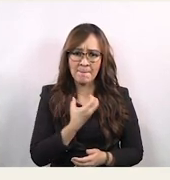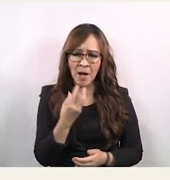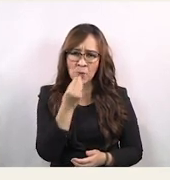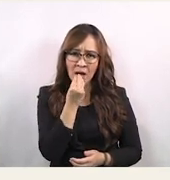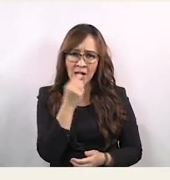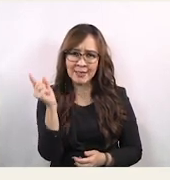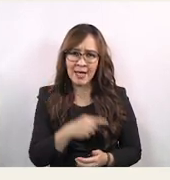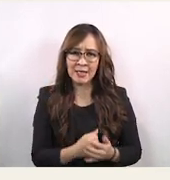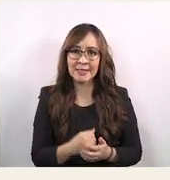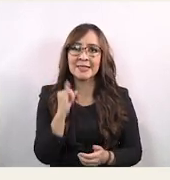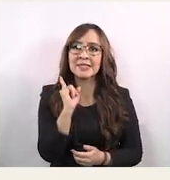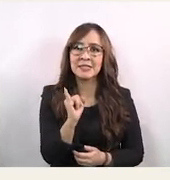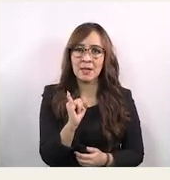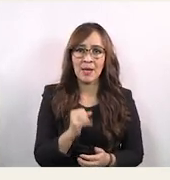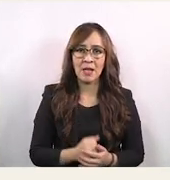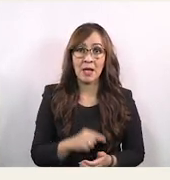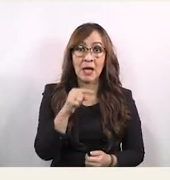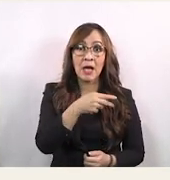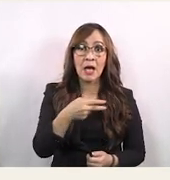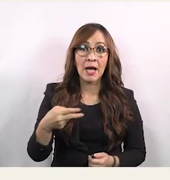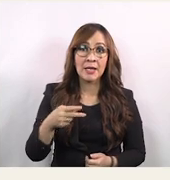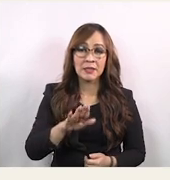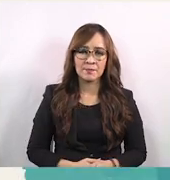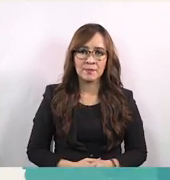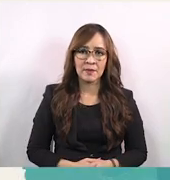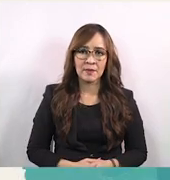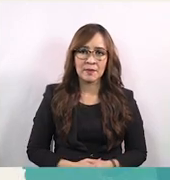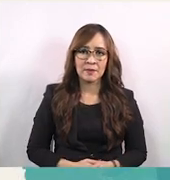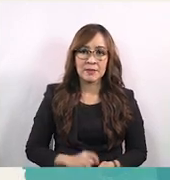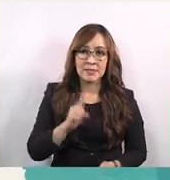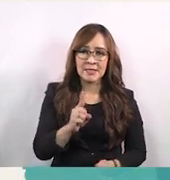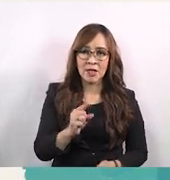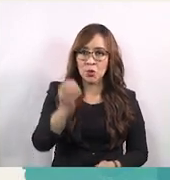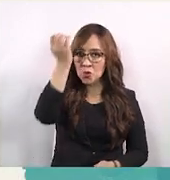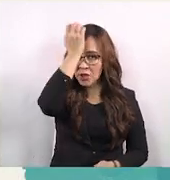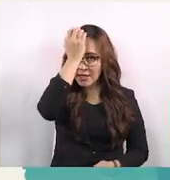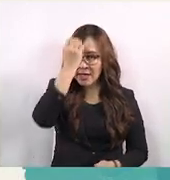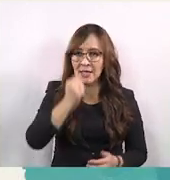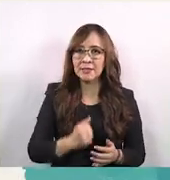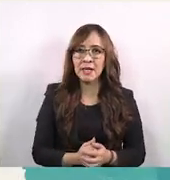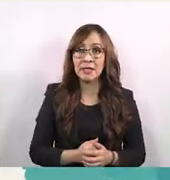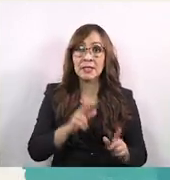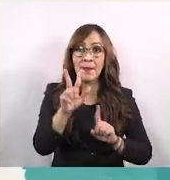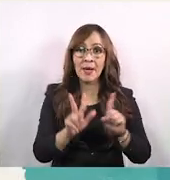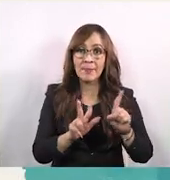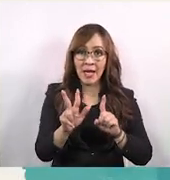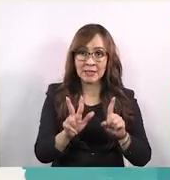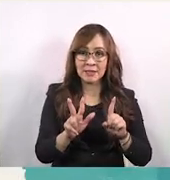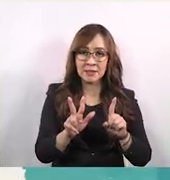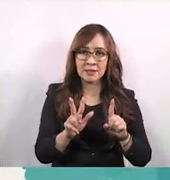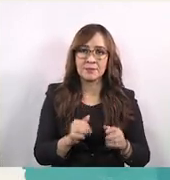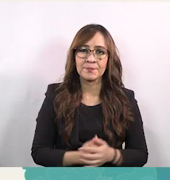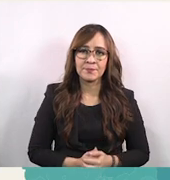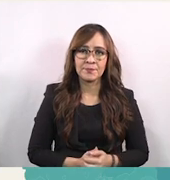sebelah Apa artinya coba lihat ini klik Hai 1 raja-raja 18 hal